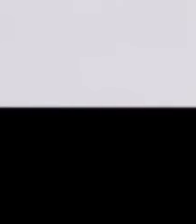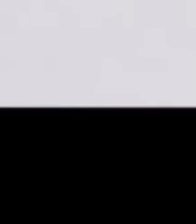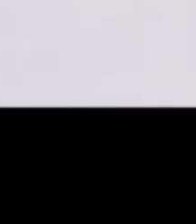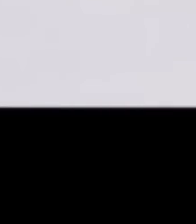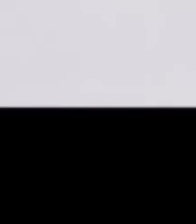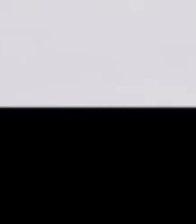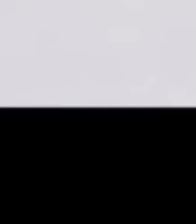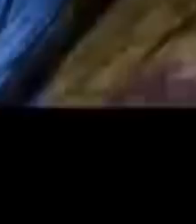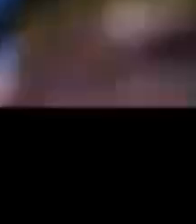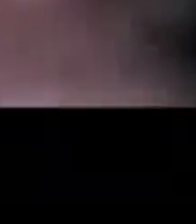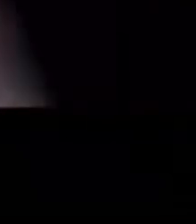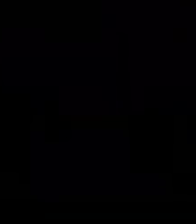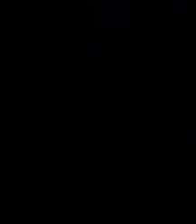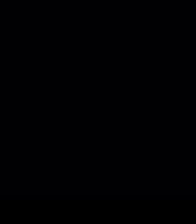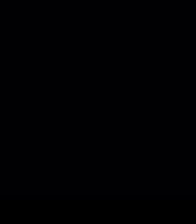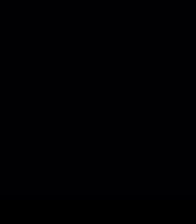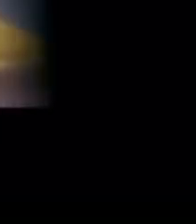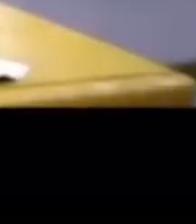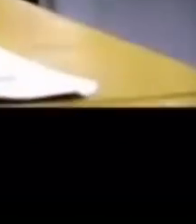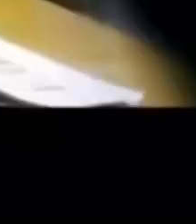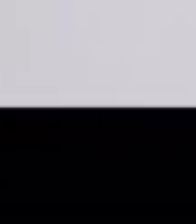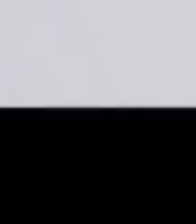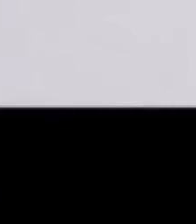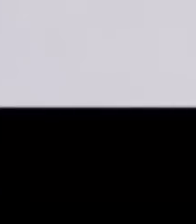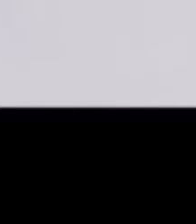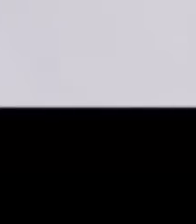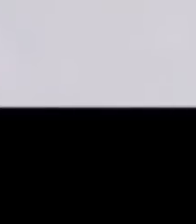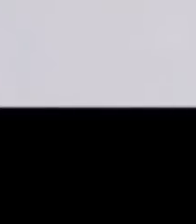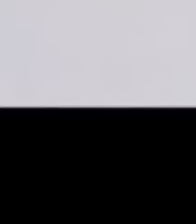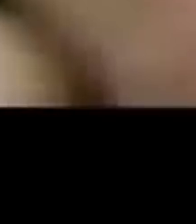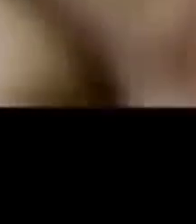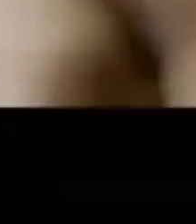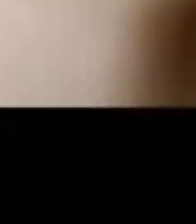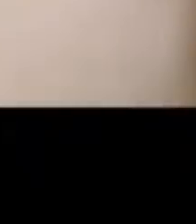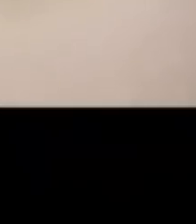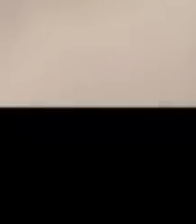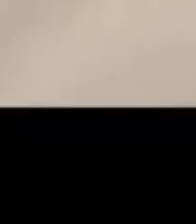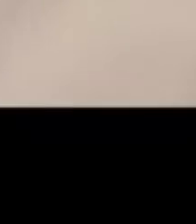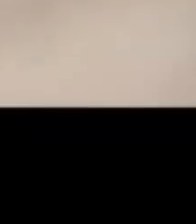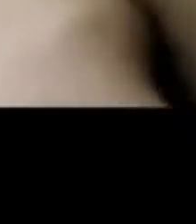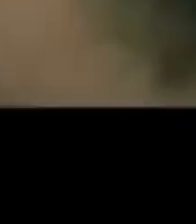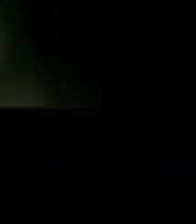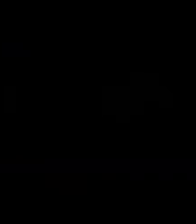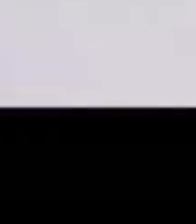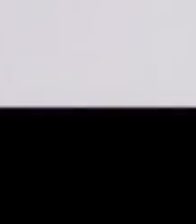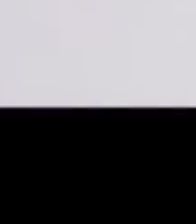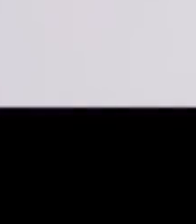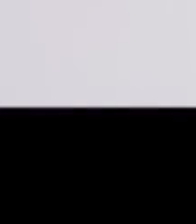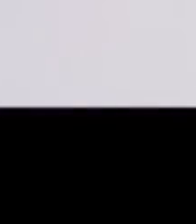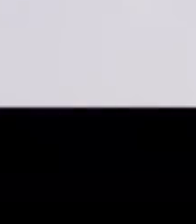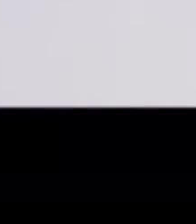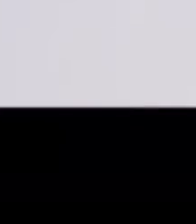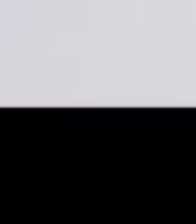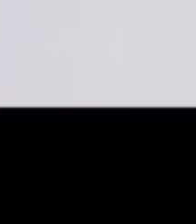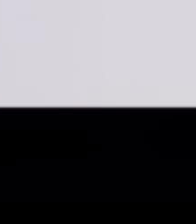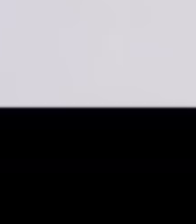สวัสดีค่ะนักเรียนทุกคนวันนี้ครูก็มีกิจกรรมดีๆนะคะมาบอกพวกเรากิจกรรมนี้เนี่ยมันเป็นกิจกรรมที่ให้พวกเ